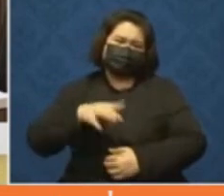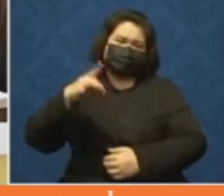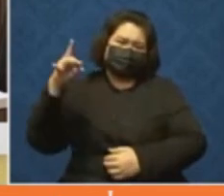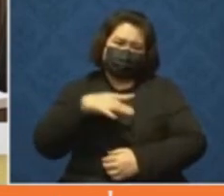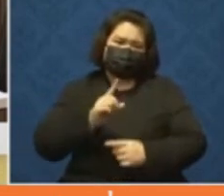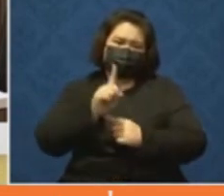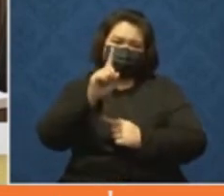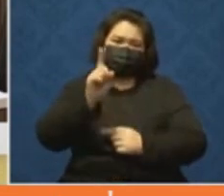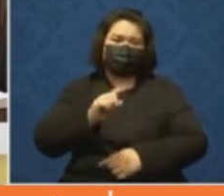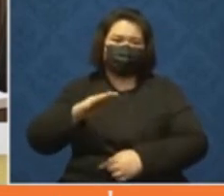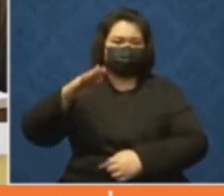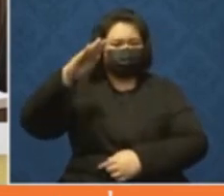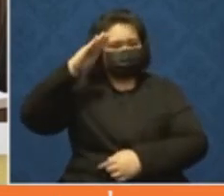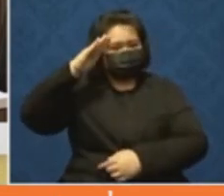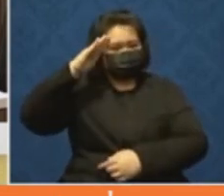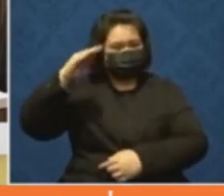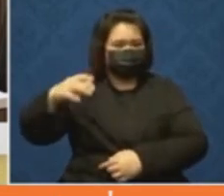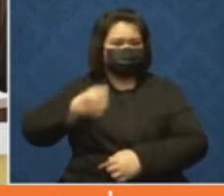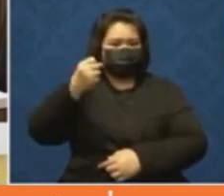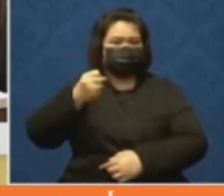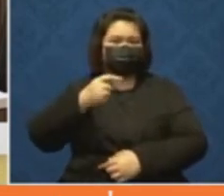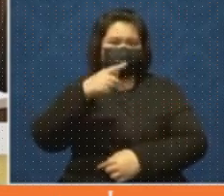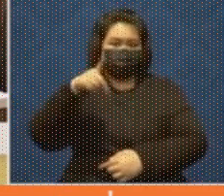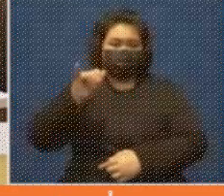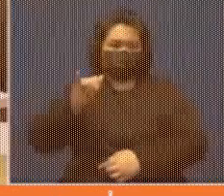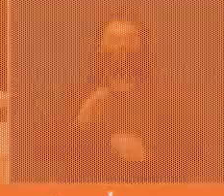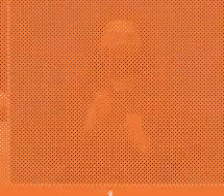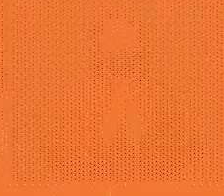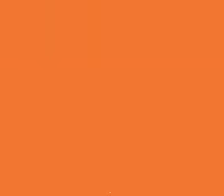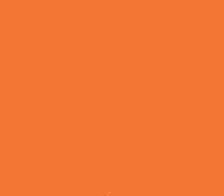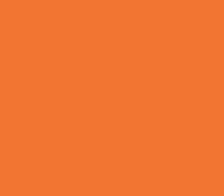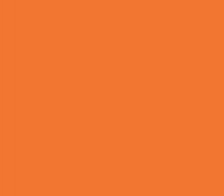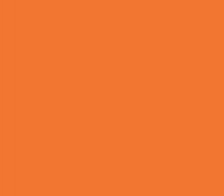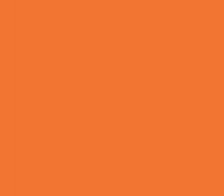คือพระเด็การที่ชื่อประยุติจารยโอร์ชาะครับ ขอบคณเงิธรดงครับ